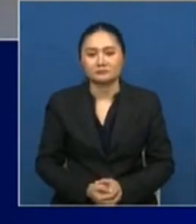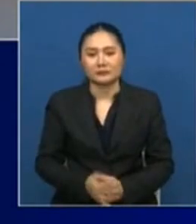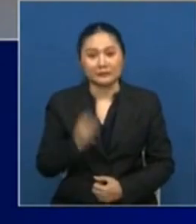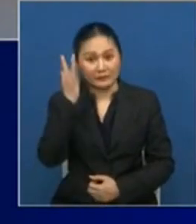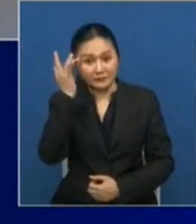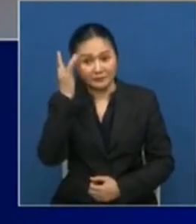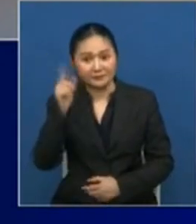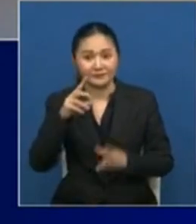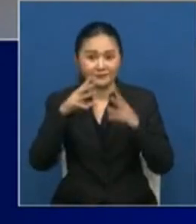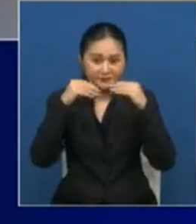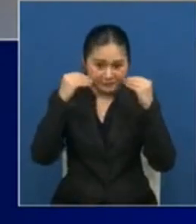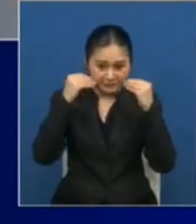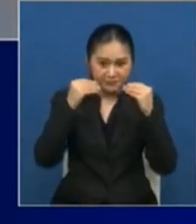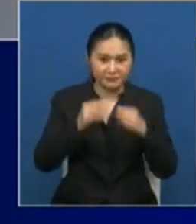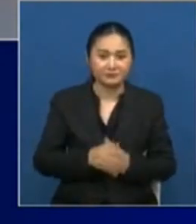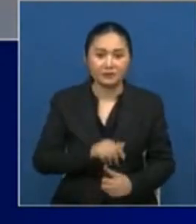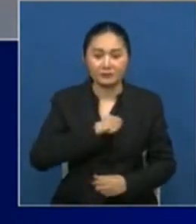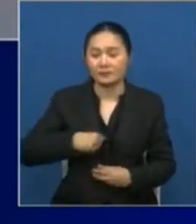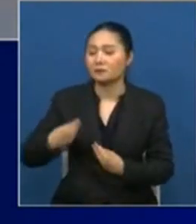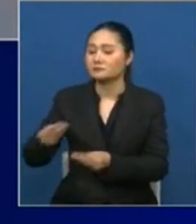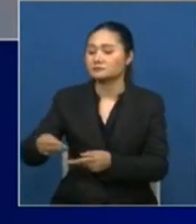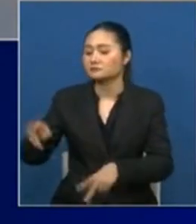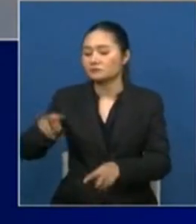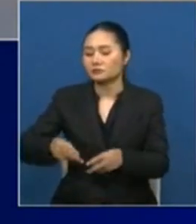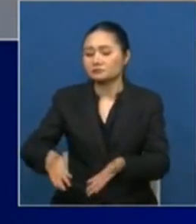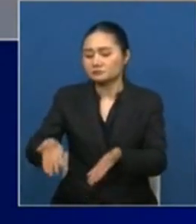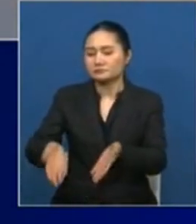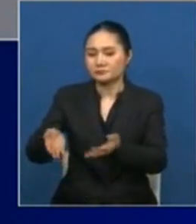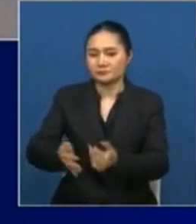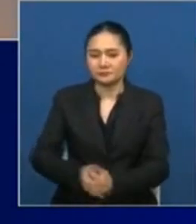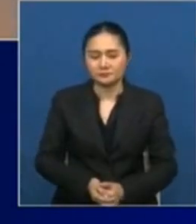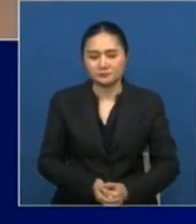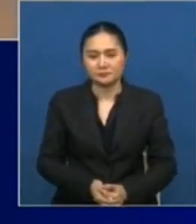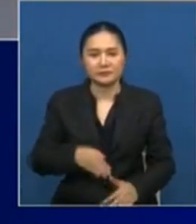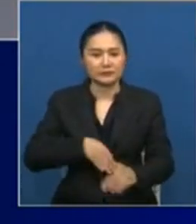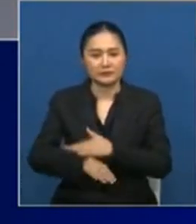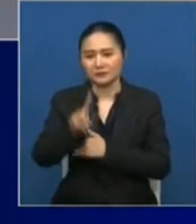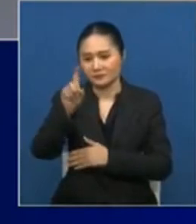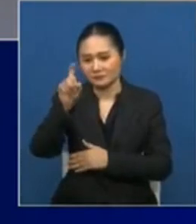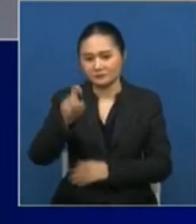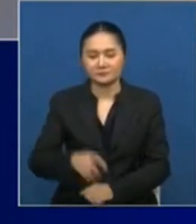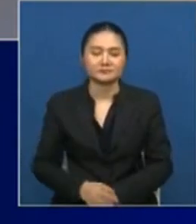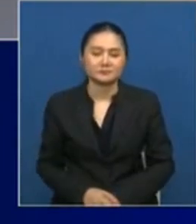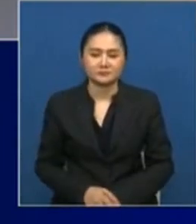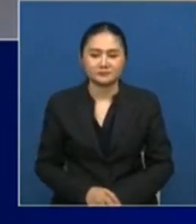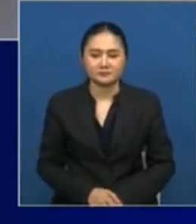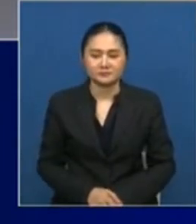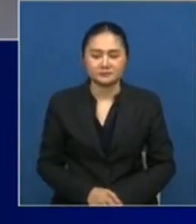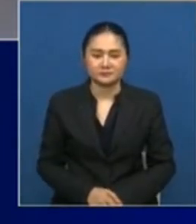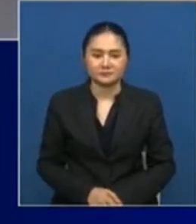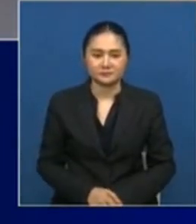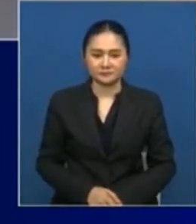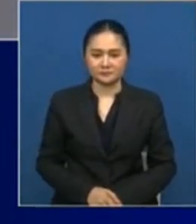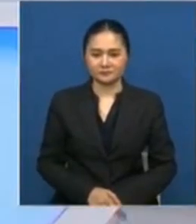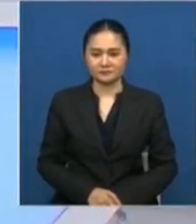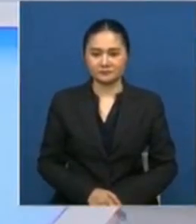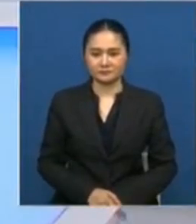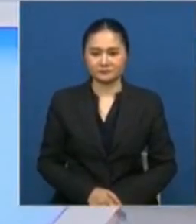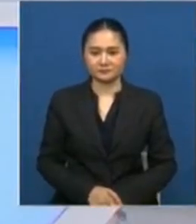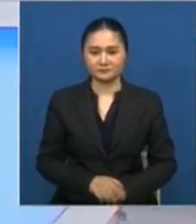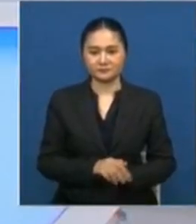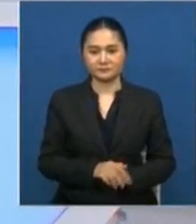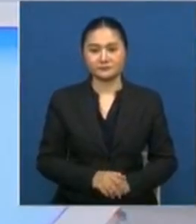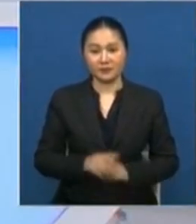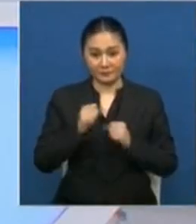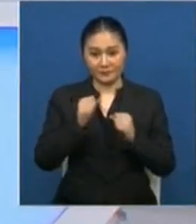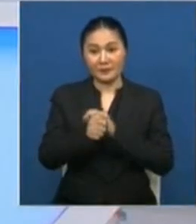ขนาดที่ว่ายิ้มแล้วเอาส่งกระเป๋าให้ตำรวจจะตรวจก็ตรวจไม่มีอะไร ก็มันหนีไปไหนไม่ได้แล้วมั้งจนมุมอยู่สักขนาดนั้นแต่แกก็พ